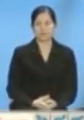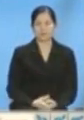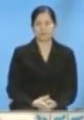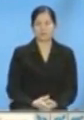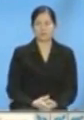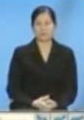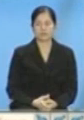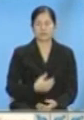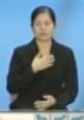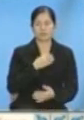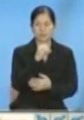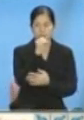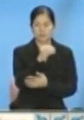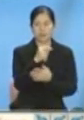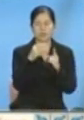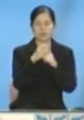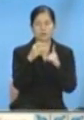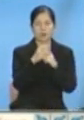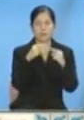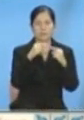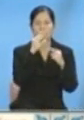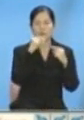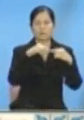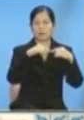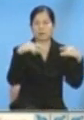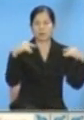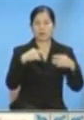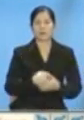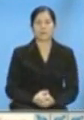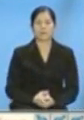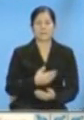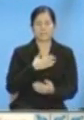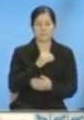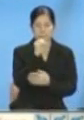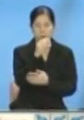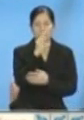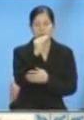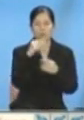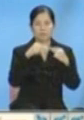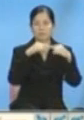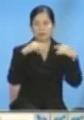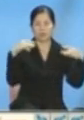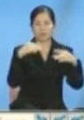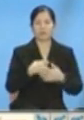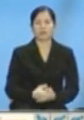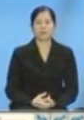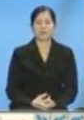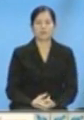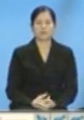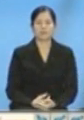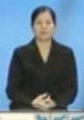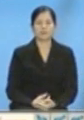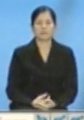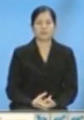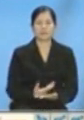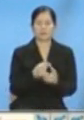ผมบอกว่าไม่อยู่ในประเด็นและเป็นอำนาจของประธานในการวินิจฉัยผมวินิจฉัยว่าท่านอภิปรายไม่ได้อยู่ในประเด็น